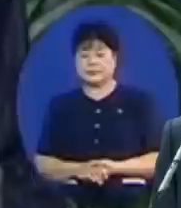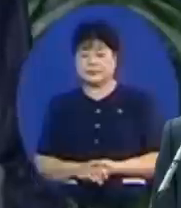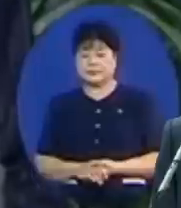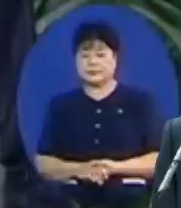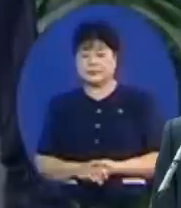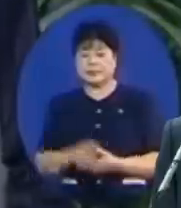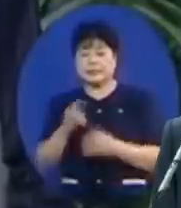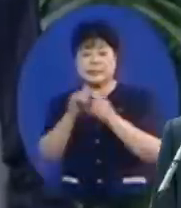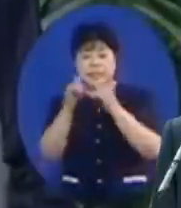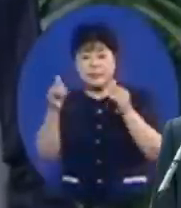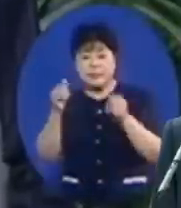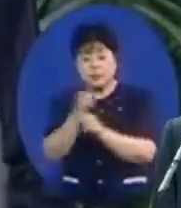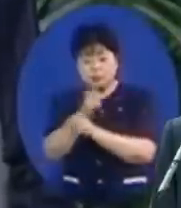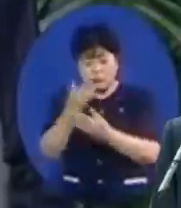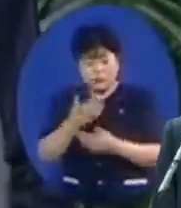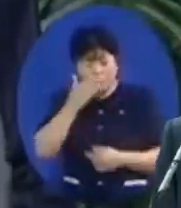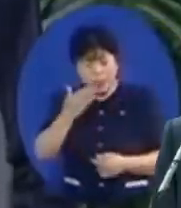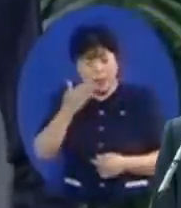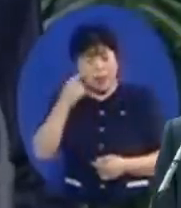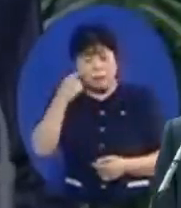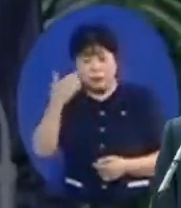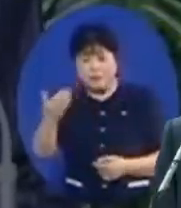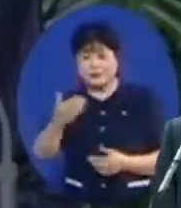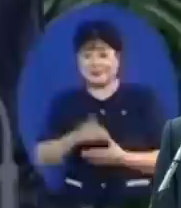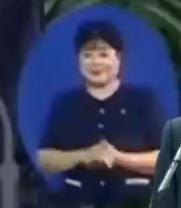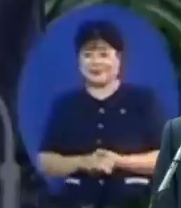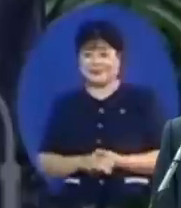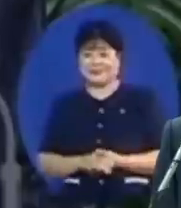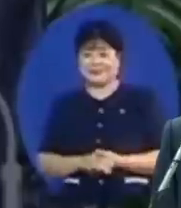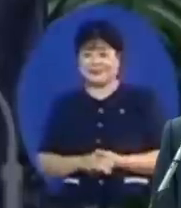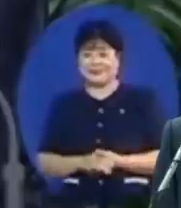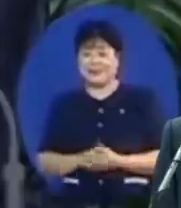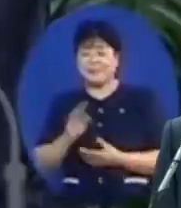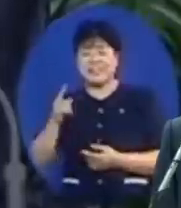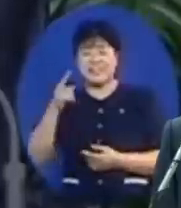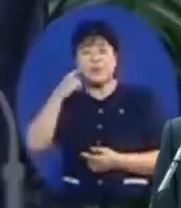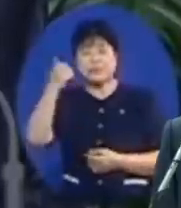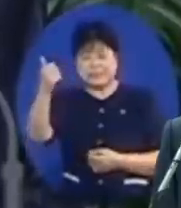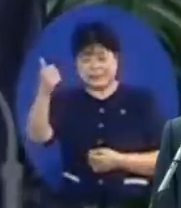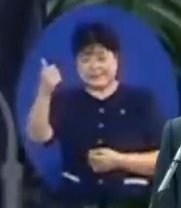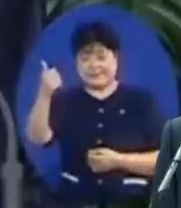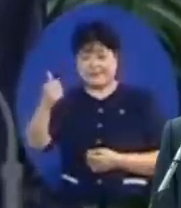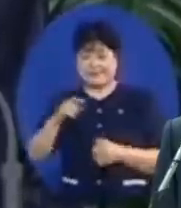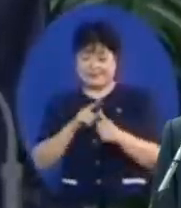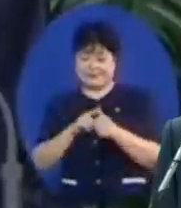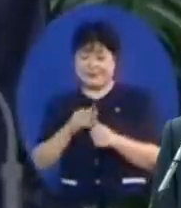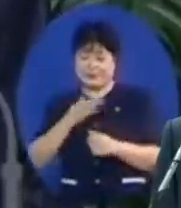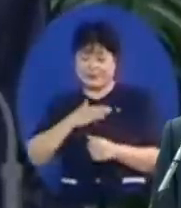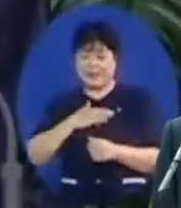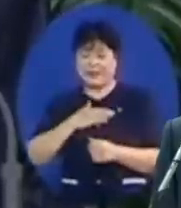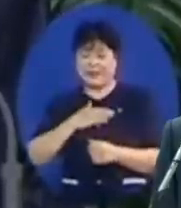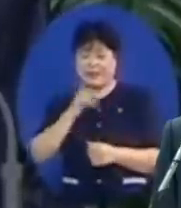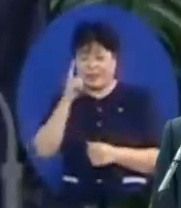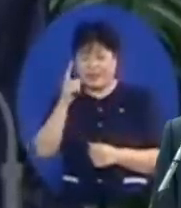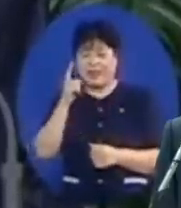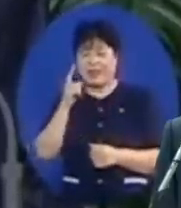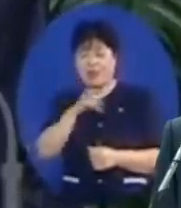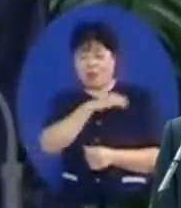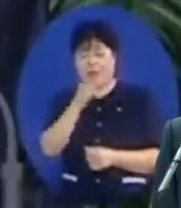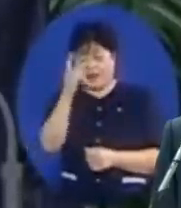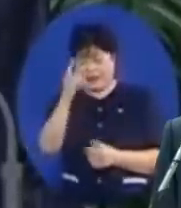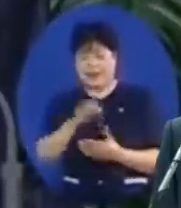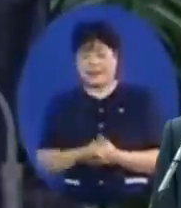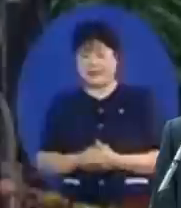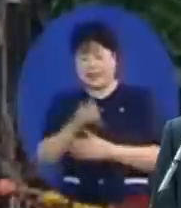이런 사람도 용서받을 수가 있습니까? 그 피니 목사가 말하기를 나에게는 한 가지 고난밖에 없습니다.